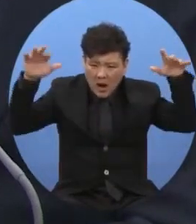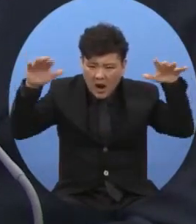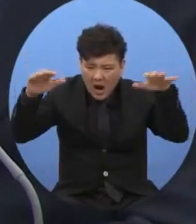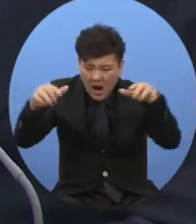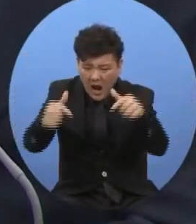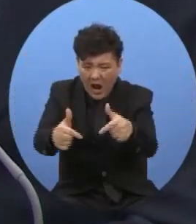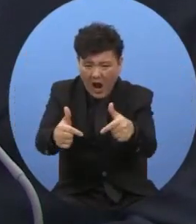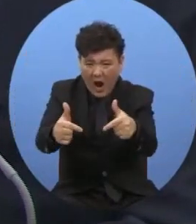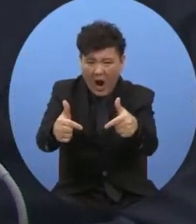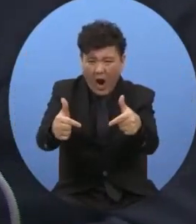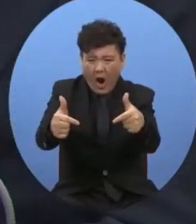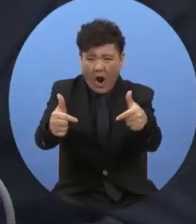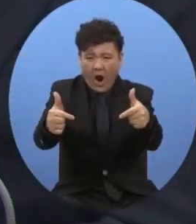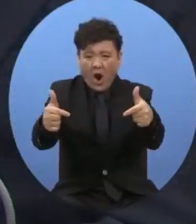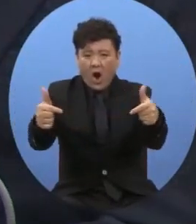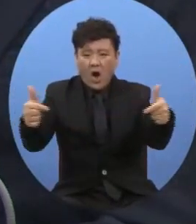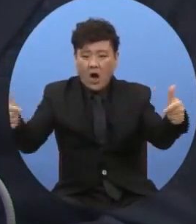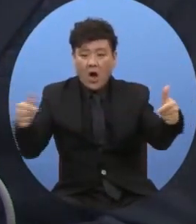또 그